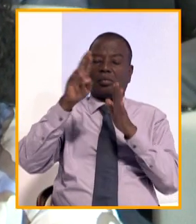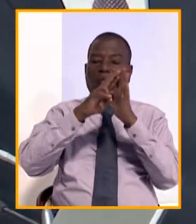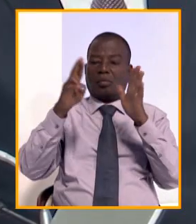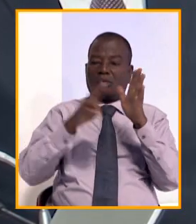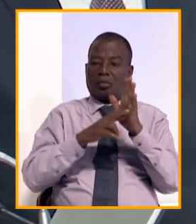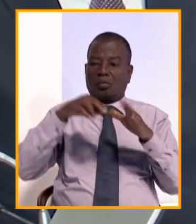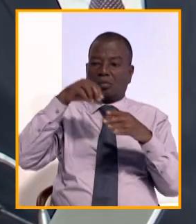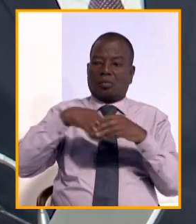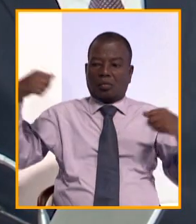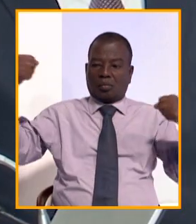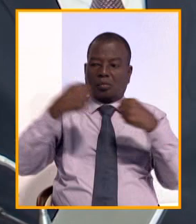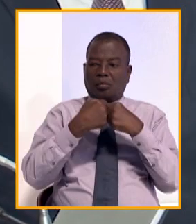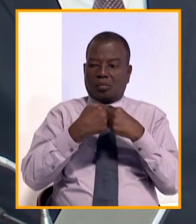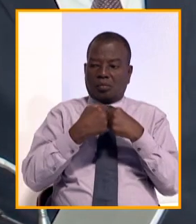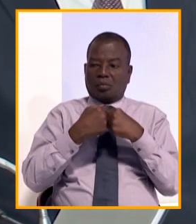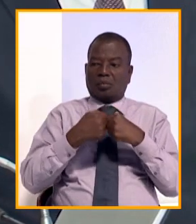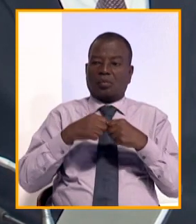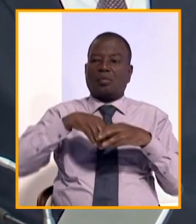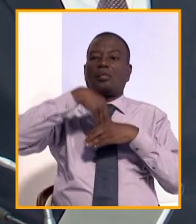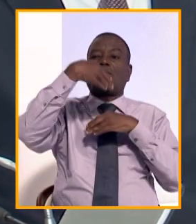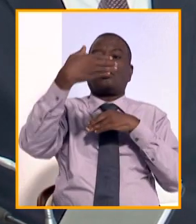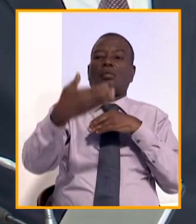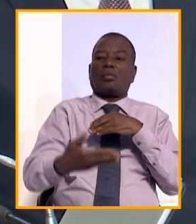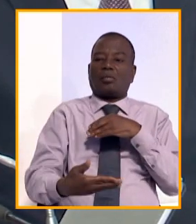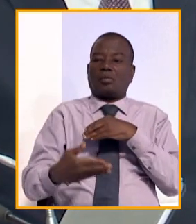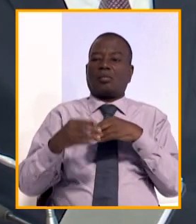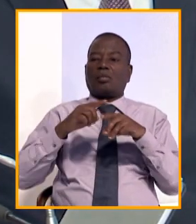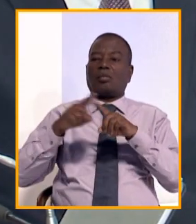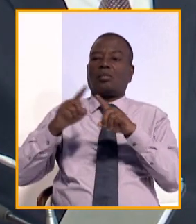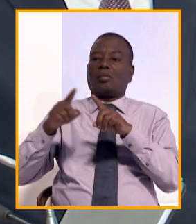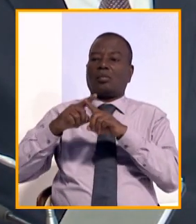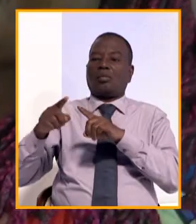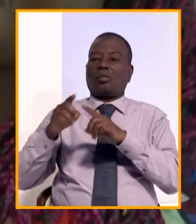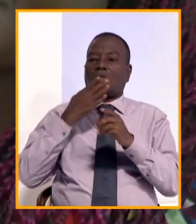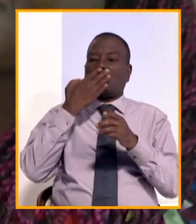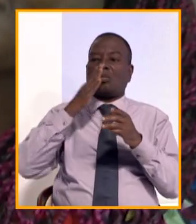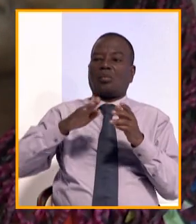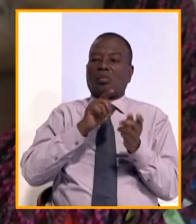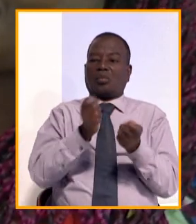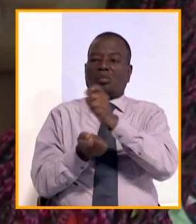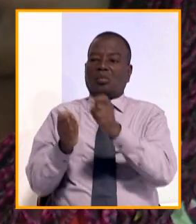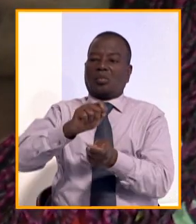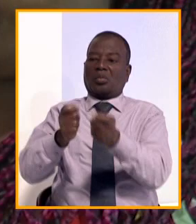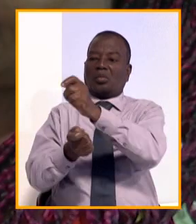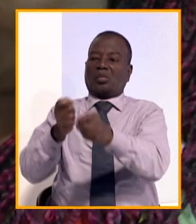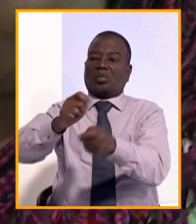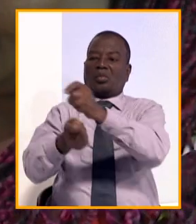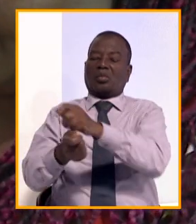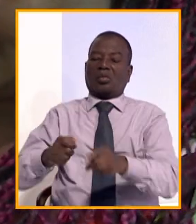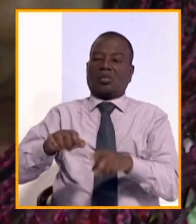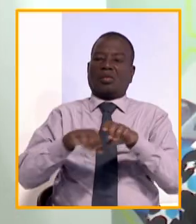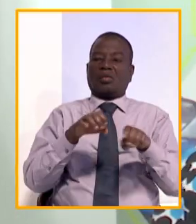préliminaire que la collision survient à la suite d'une série de mauvais dépassements et d'un excès de vitesse. Des